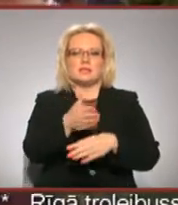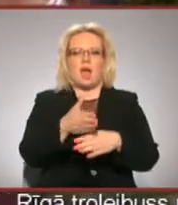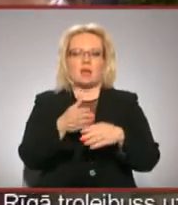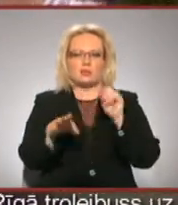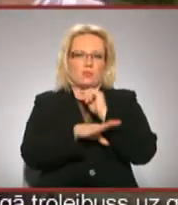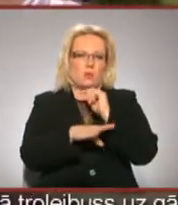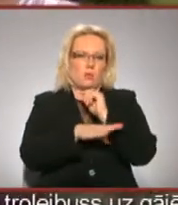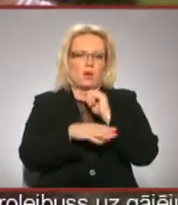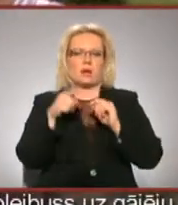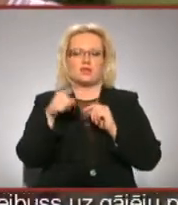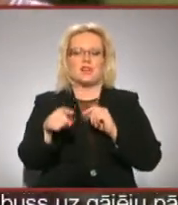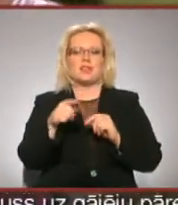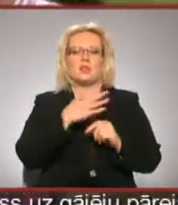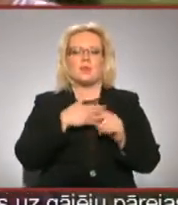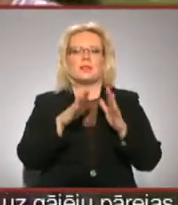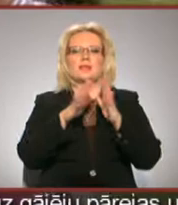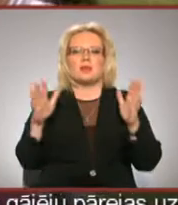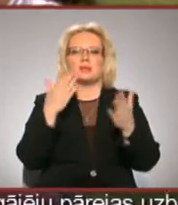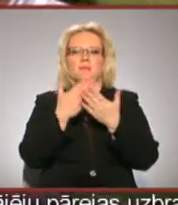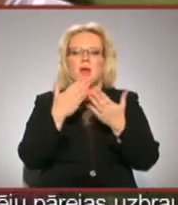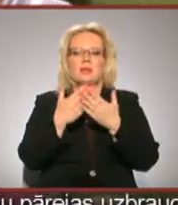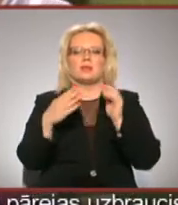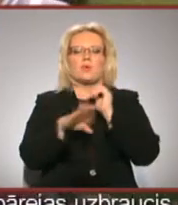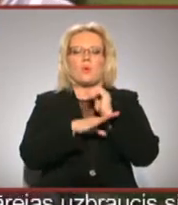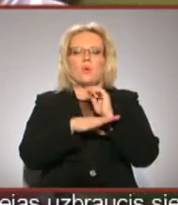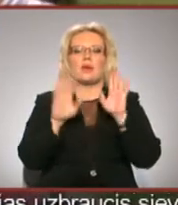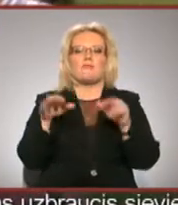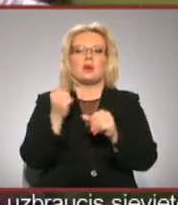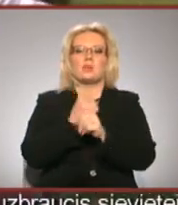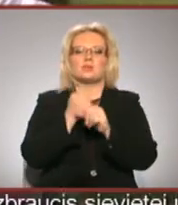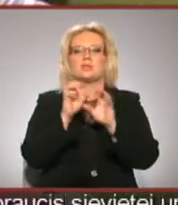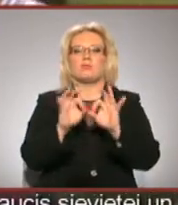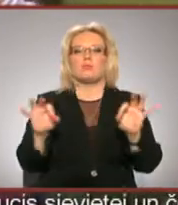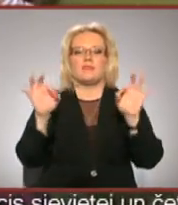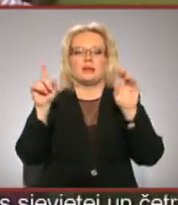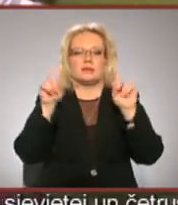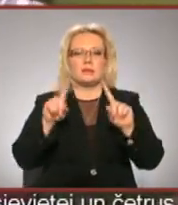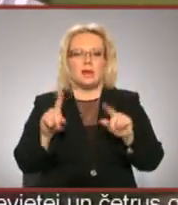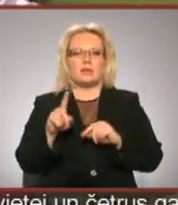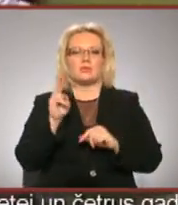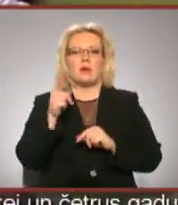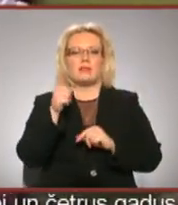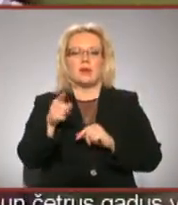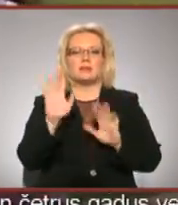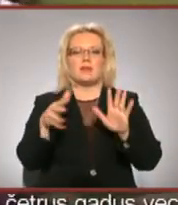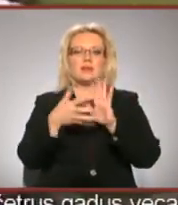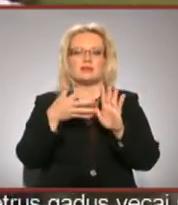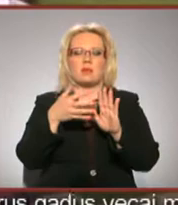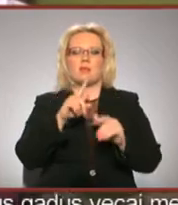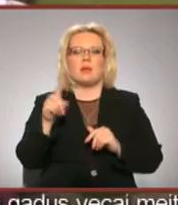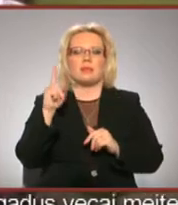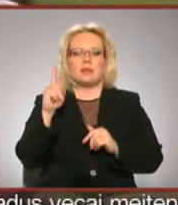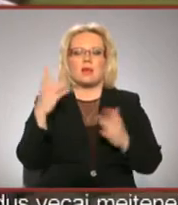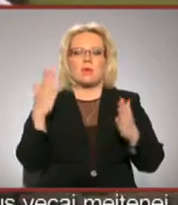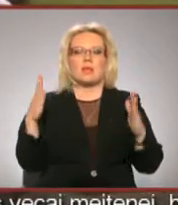Šeit ir ļoti daudz, kas parādīts, ka no kokiem var uztaisīt burvīgas lietas un ka tos var izmantot ne tikai kaut